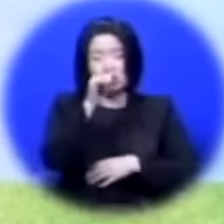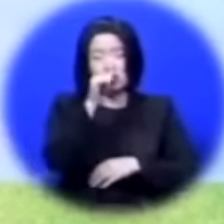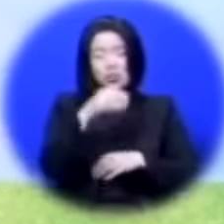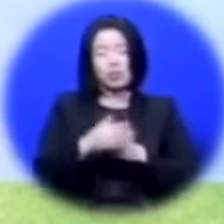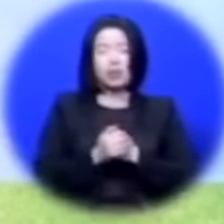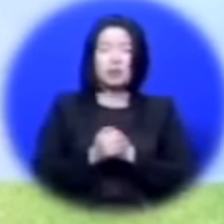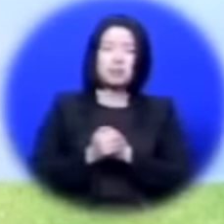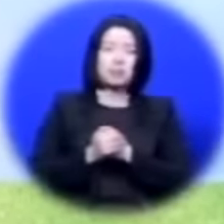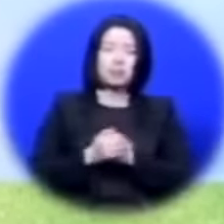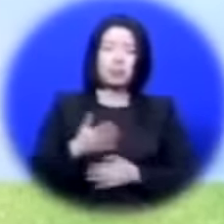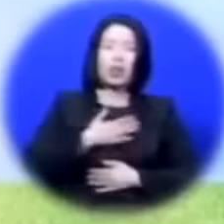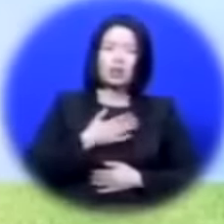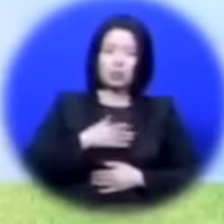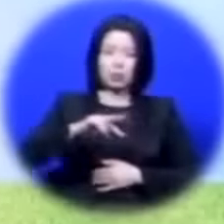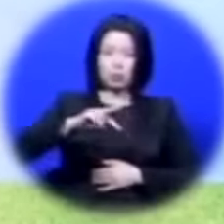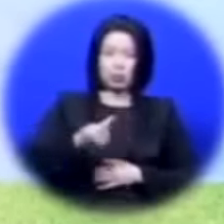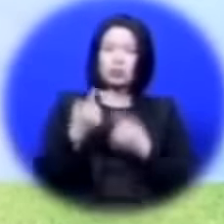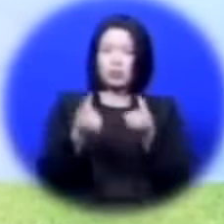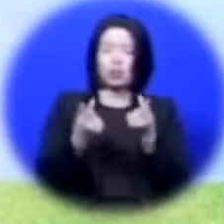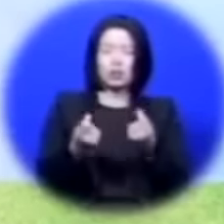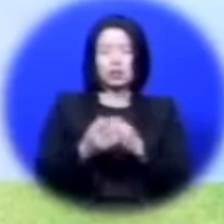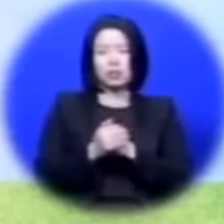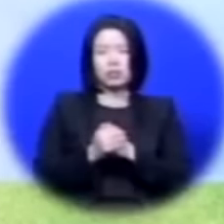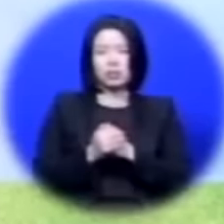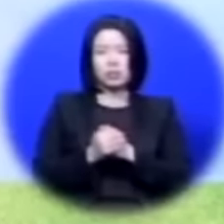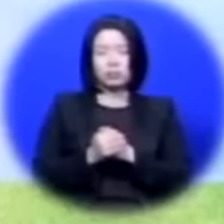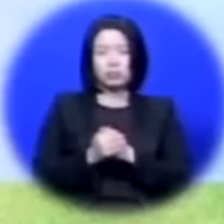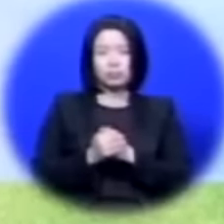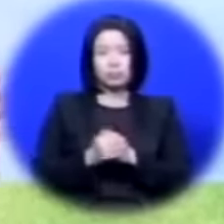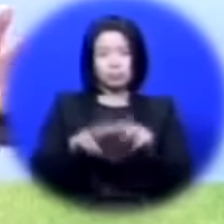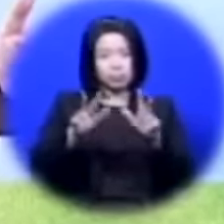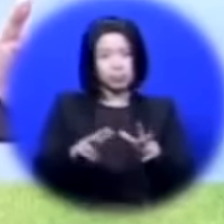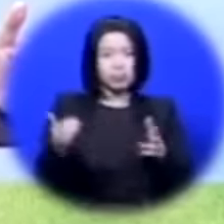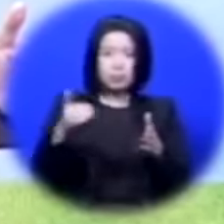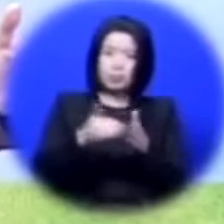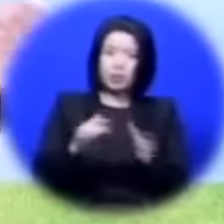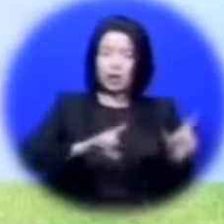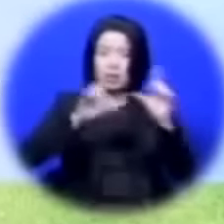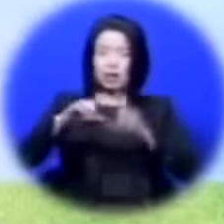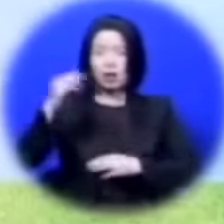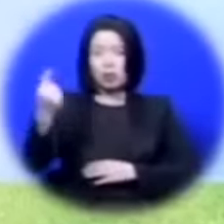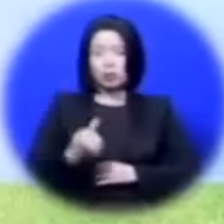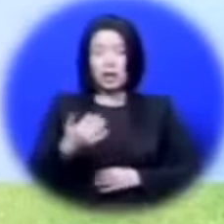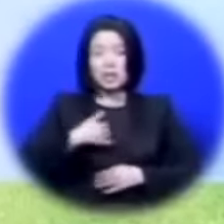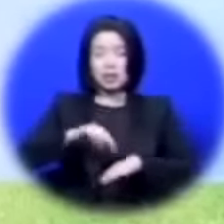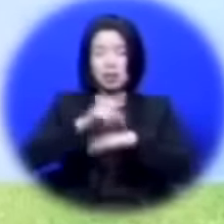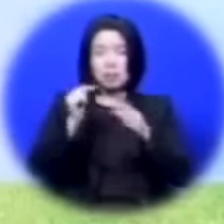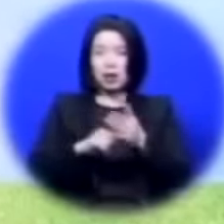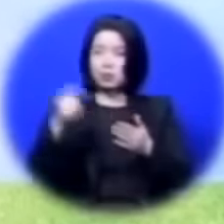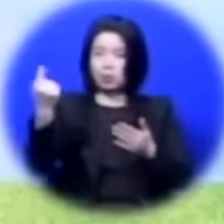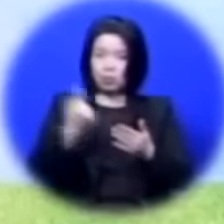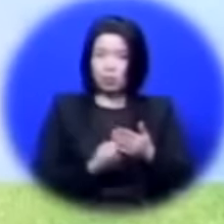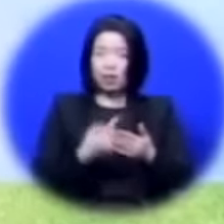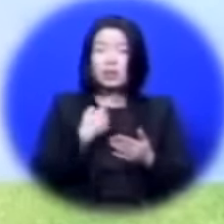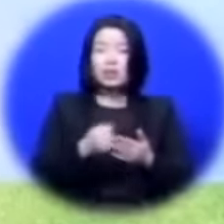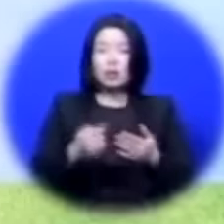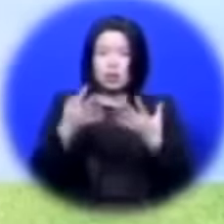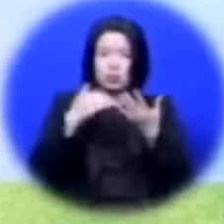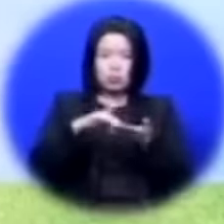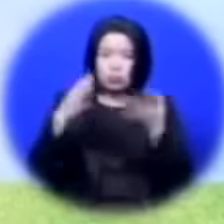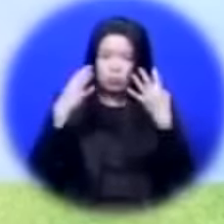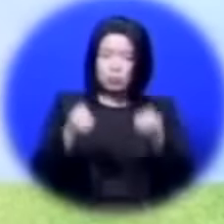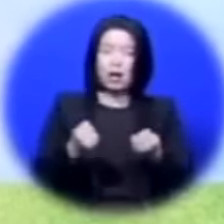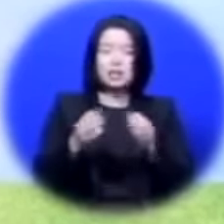떠나갔나요 저에게도 똑같았어 지금까지 오는 동안에 제 마음속에 들어왔던 수많은